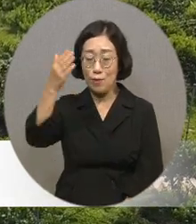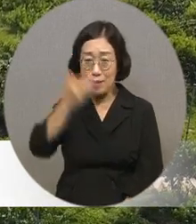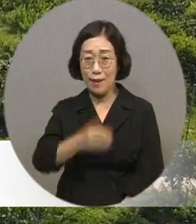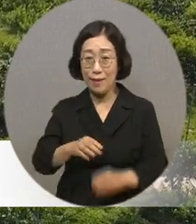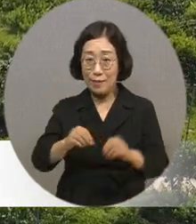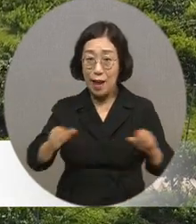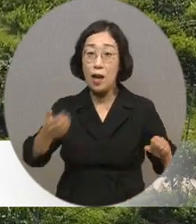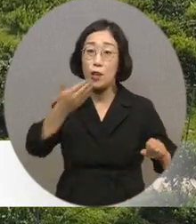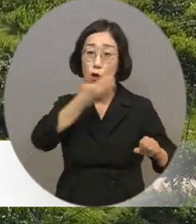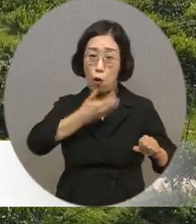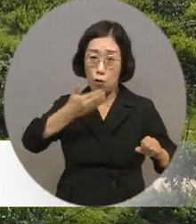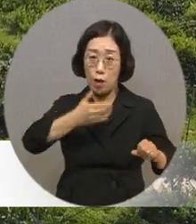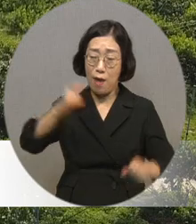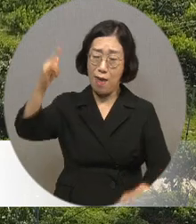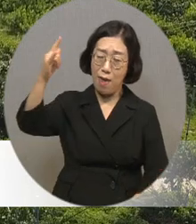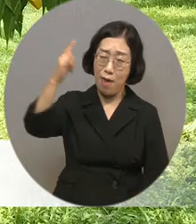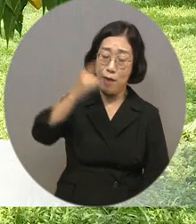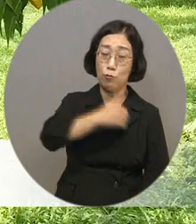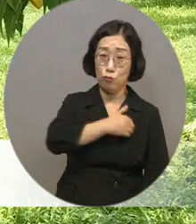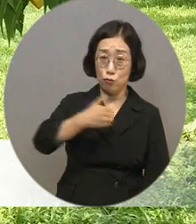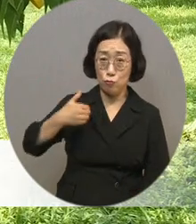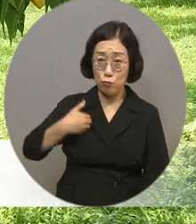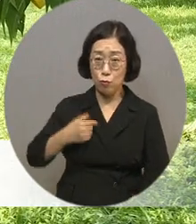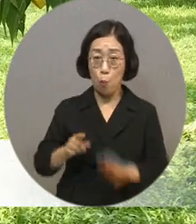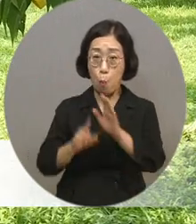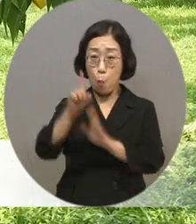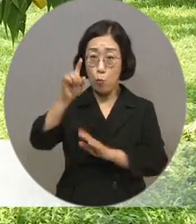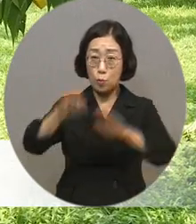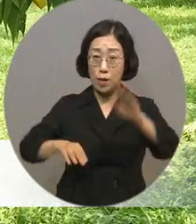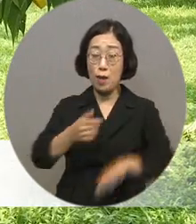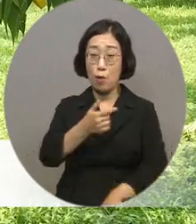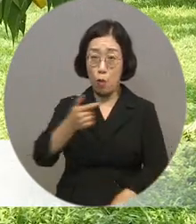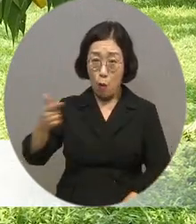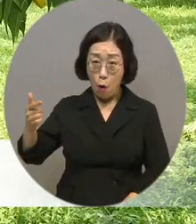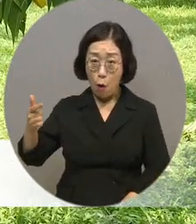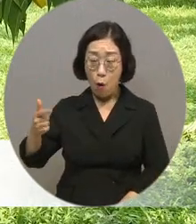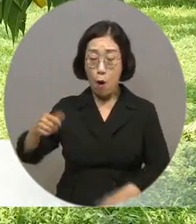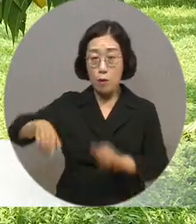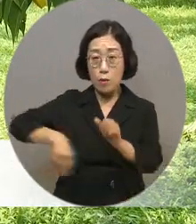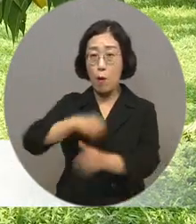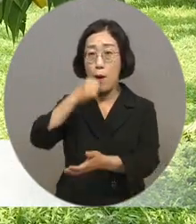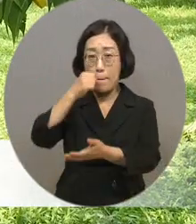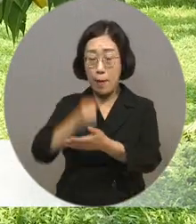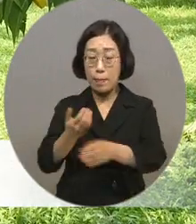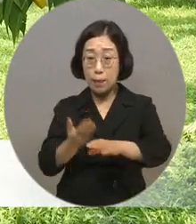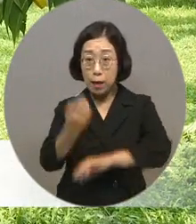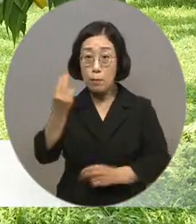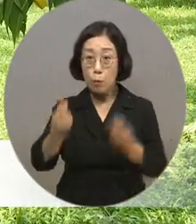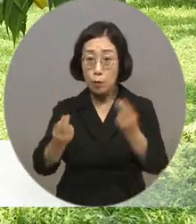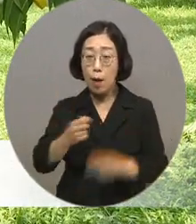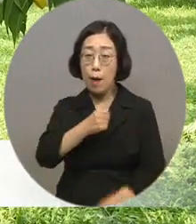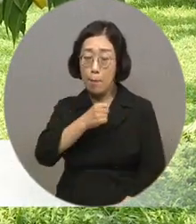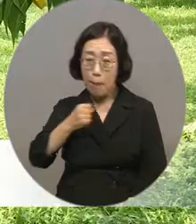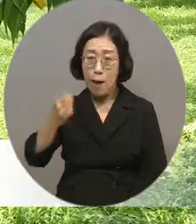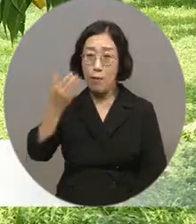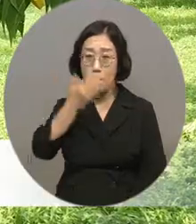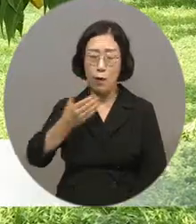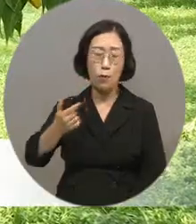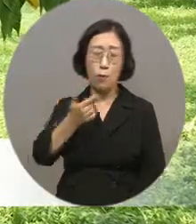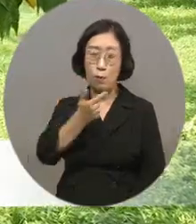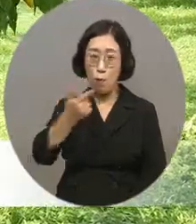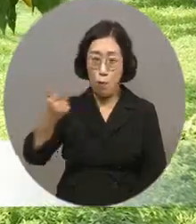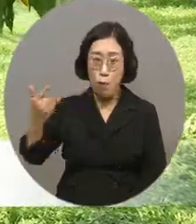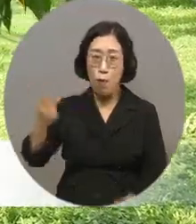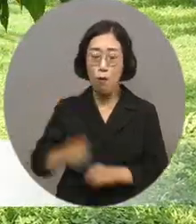토양, 충분한 일조량, 높은 일교차 등 최적의 재배 환경으로 다른 지역 복숭아에 비해 맛과 당도가